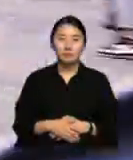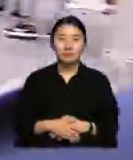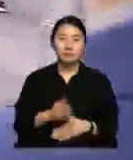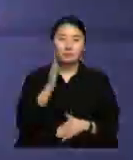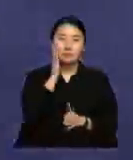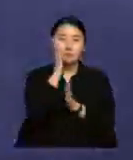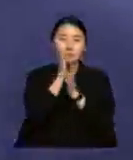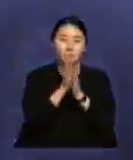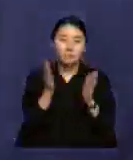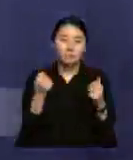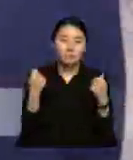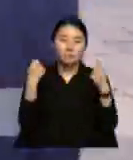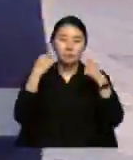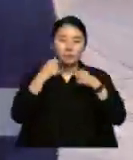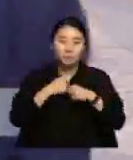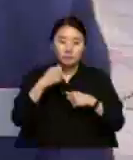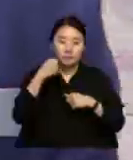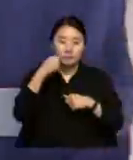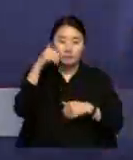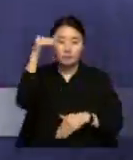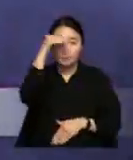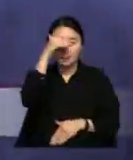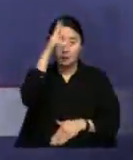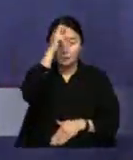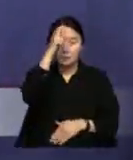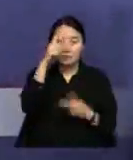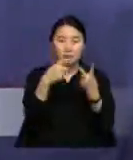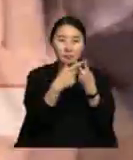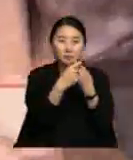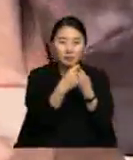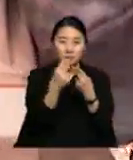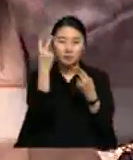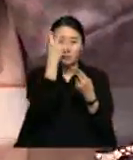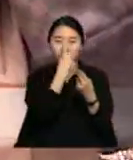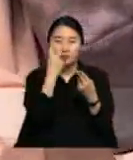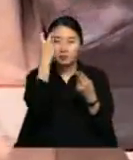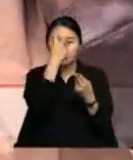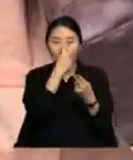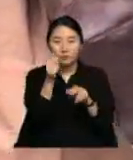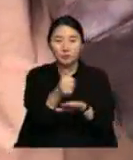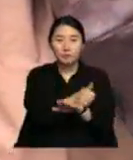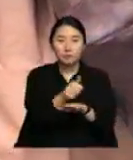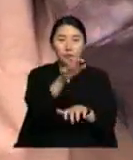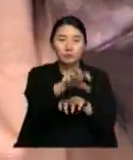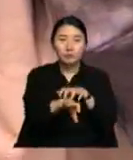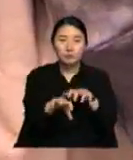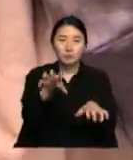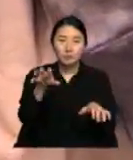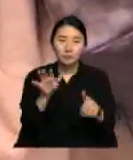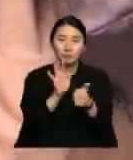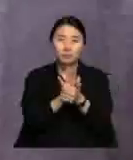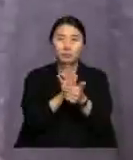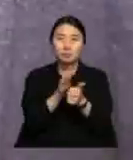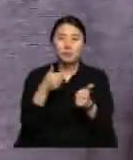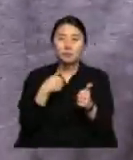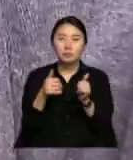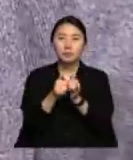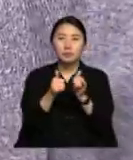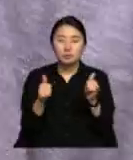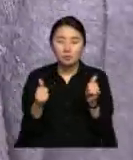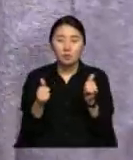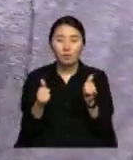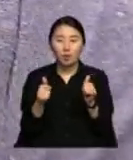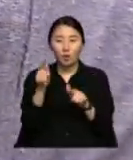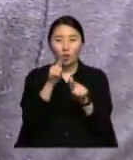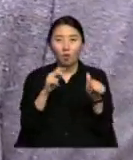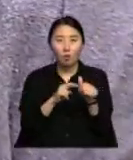푸른색 제복을 갖춰 입은 관광경찰이 2인 1조가 돼 순찰에 나섭니다. 거리 곳곳에서 도움이 필요한 외국인들에게